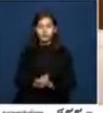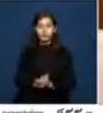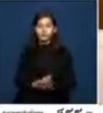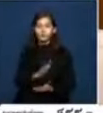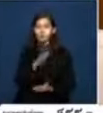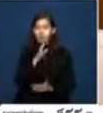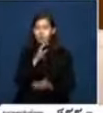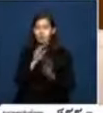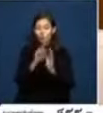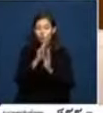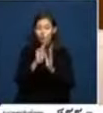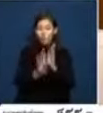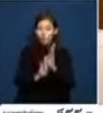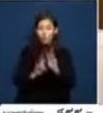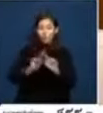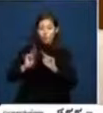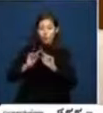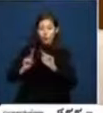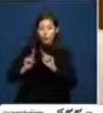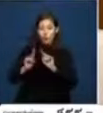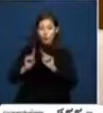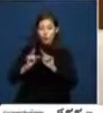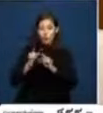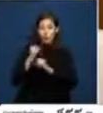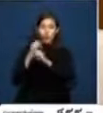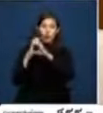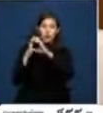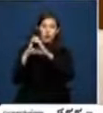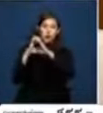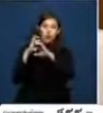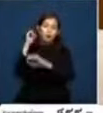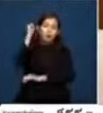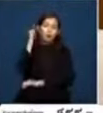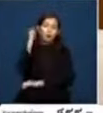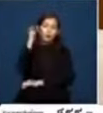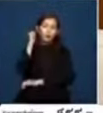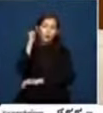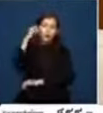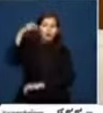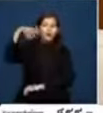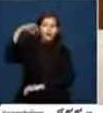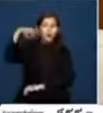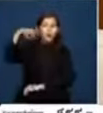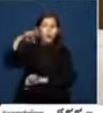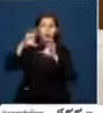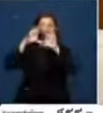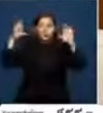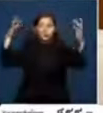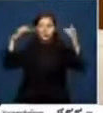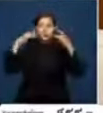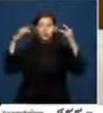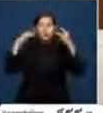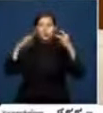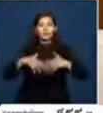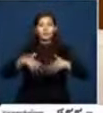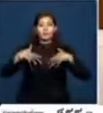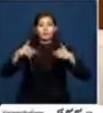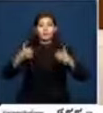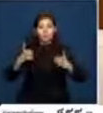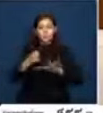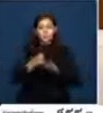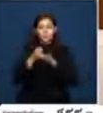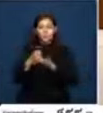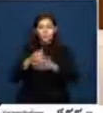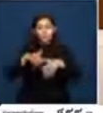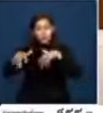ด้วยรถบัสไฟฟ้าติดแอร์อย่างดีเพื่อเพิ่มความสะดวกให้กับพี่น้องประชาชน